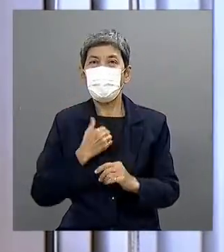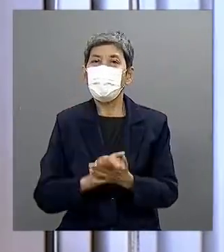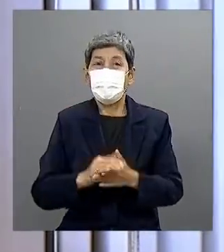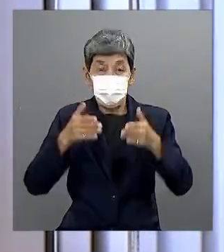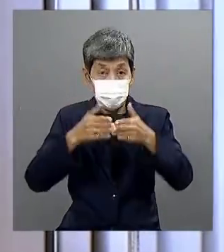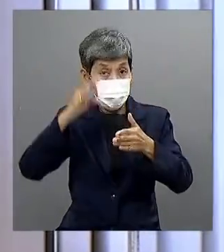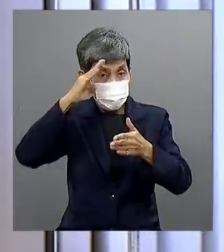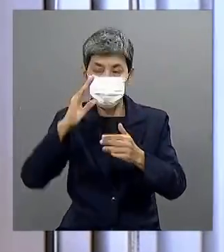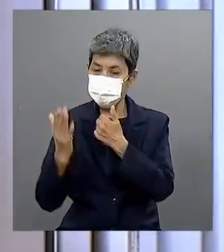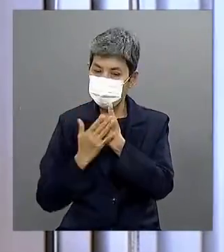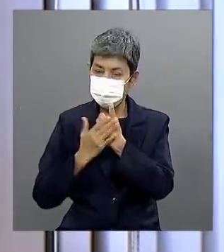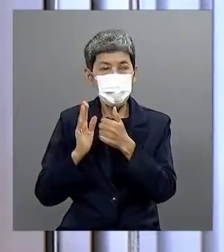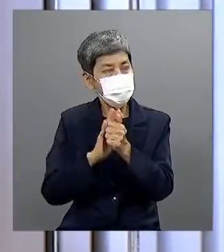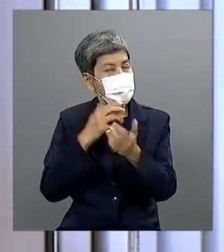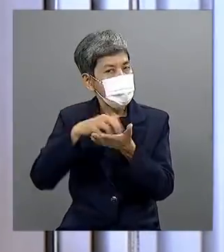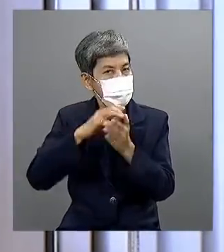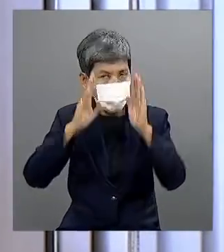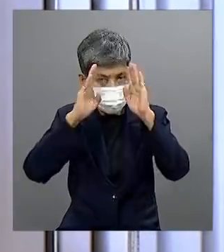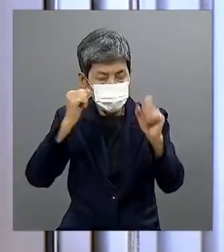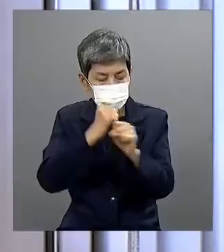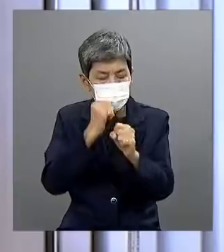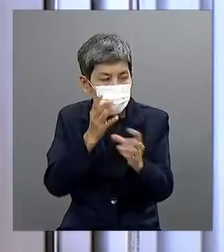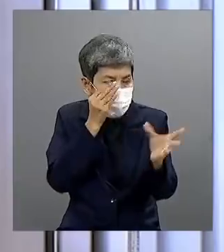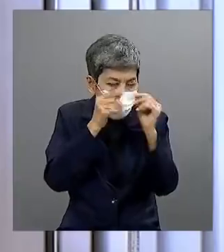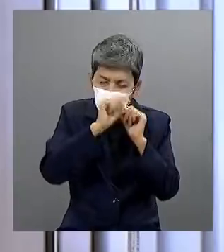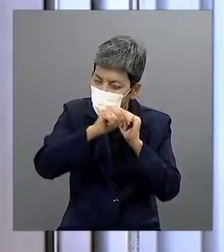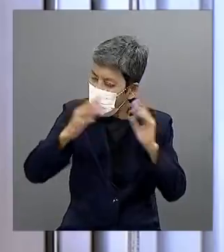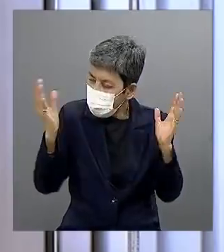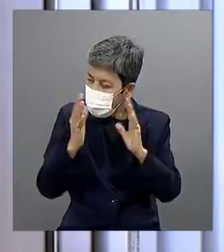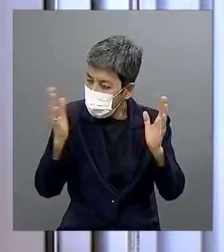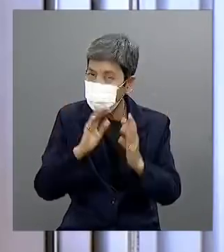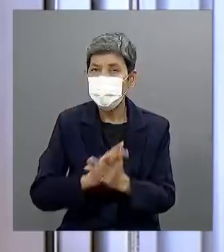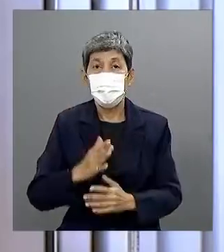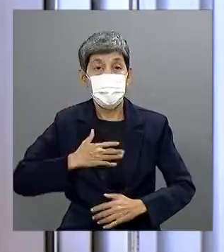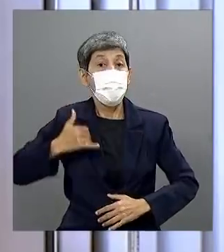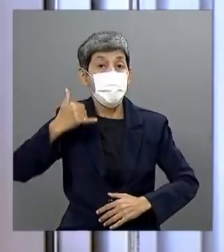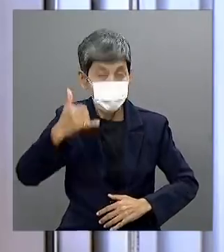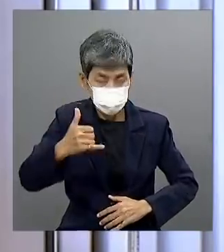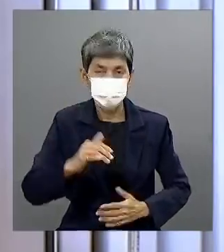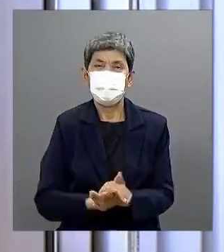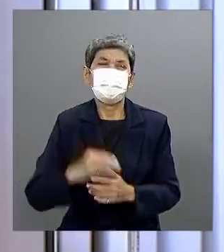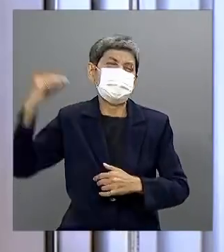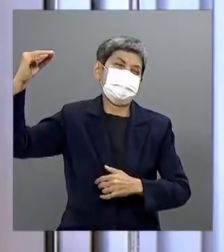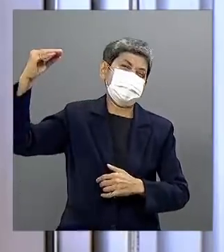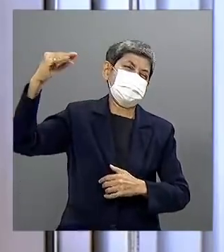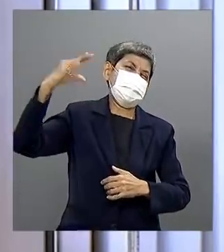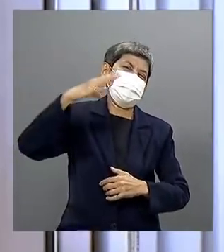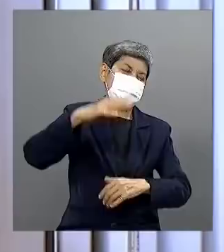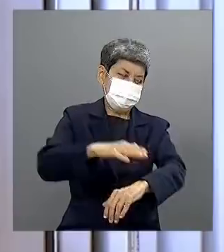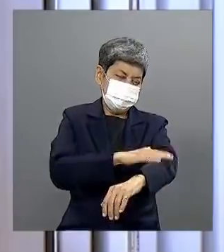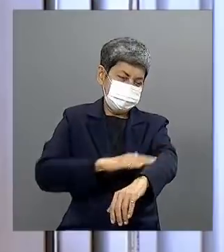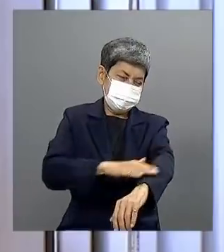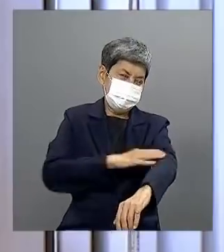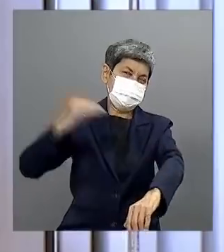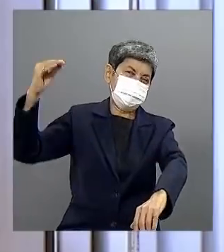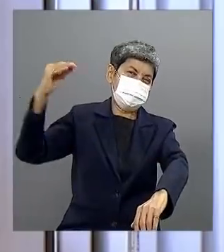ให้ความรู้ดีแล้วก็มีให้เรียนรู้เยอะมากแต่สิ่งหนึ่งนะครับที่ไปต้องระวังก็คือแดดครับทากันแดดกันไปด้วยเพราะว่า